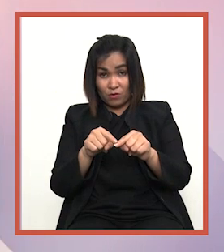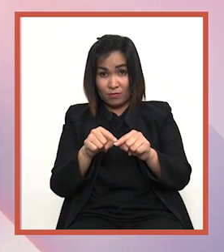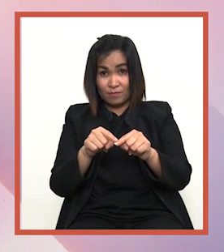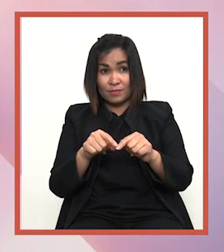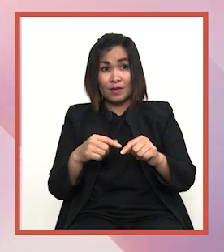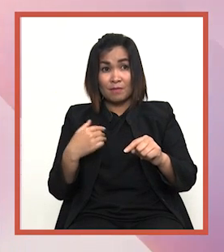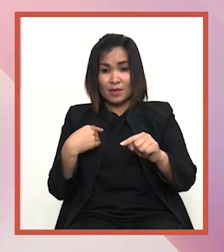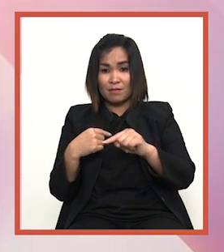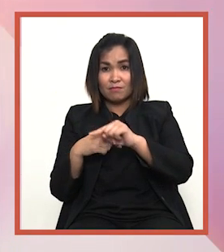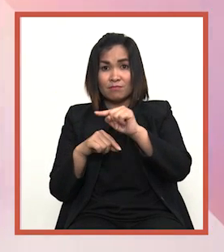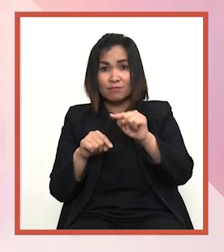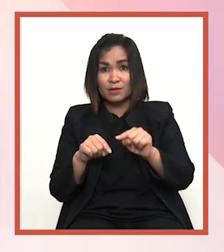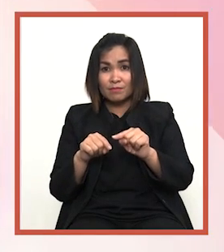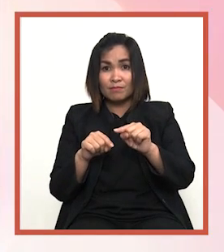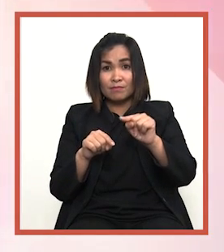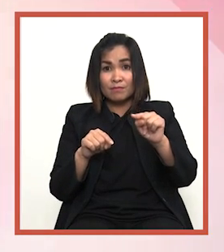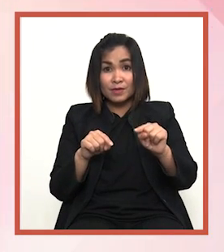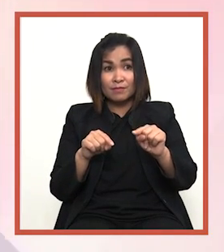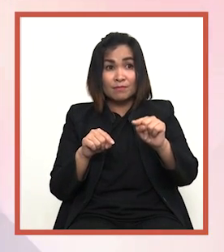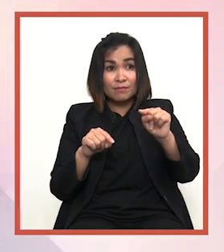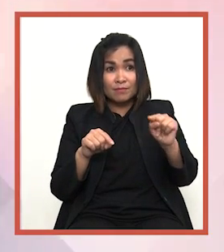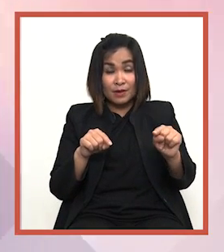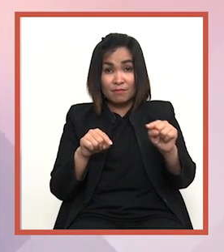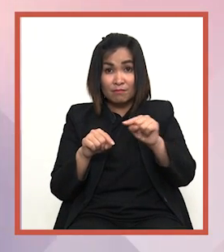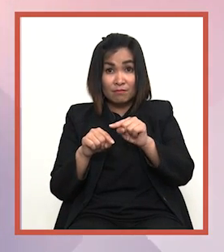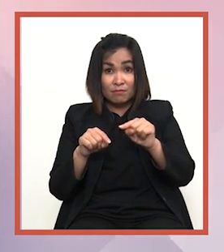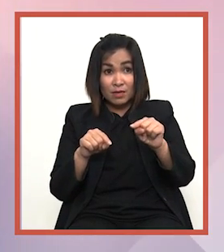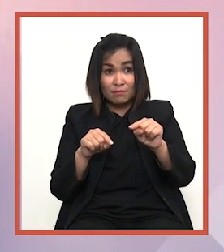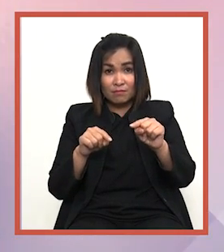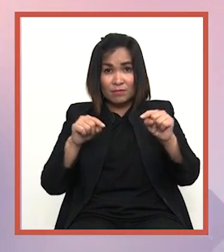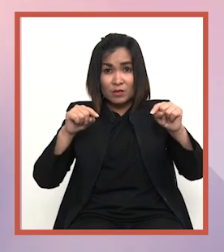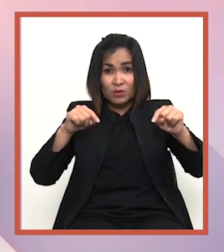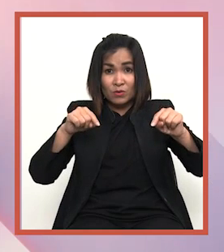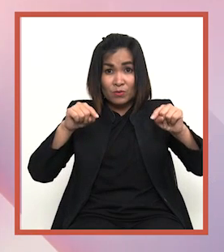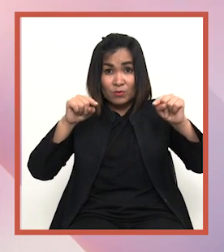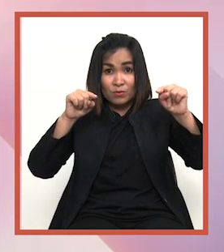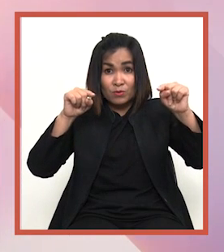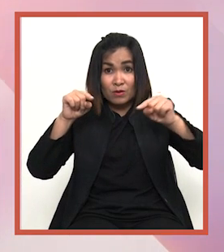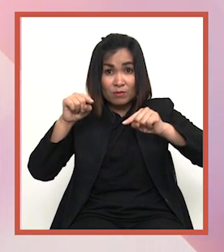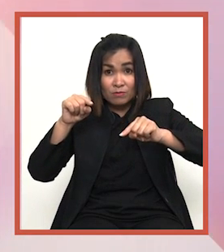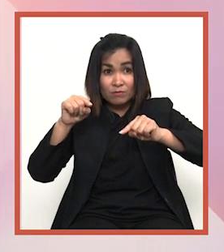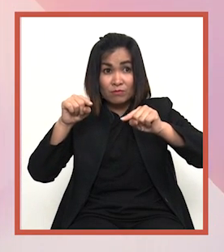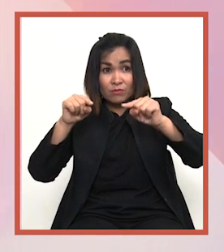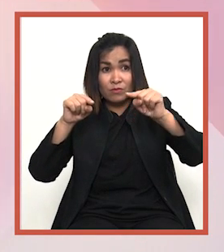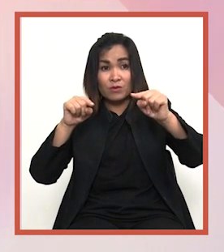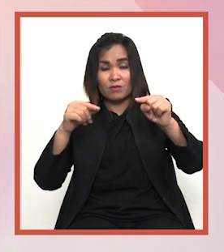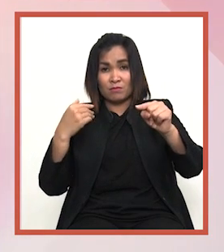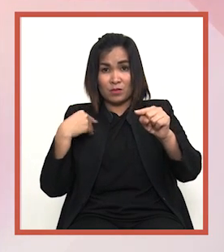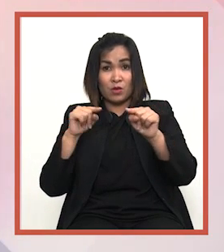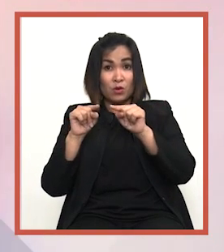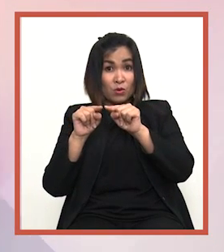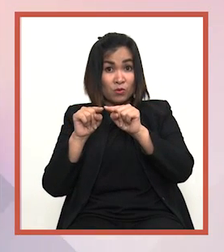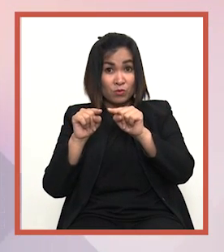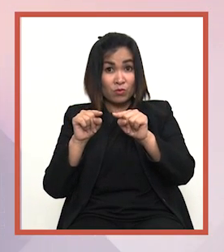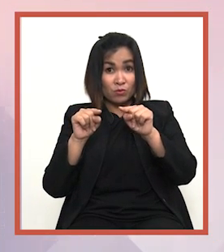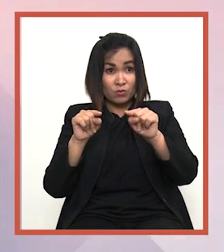อกนะครับลักษณะนะครับเป็นกล่องครอบทั่วไปนะครับนะที่เป็นเส้นนะครับเว้นวรรคเป็นจุดนะครับแล้วก็เป็น